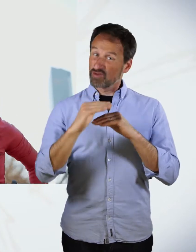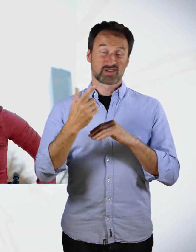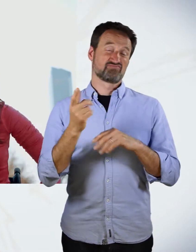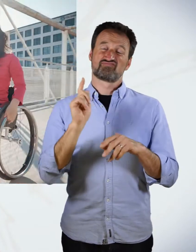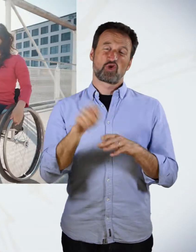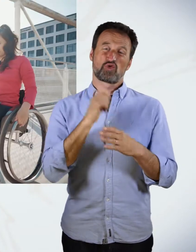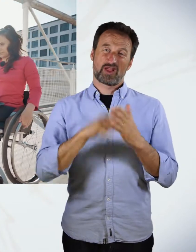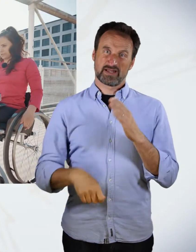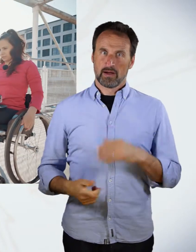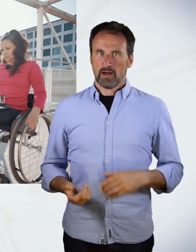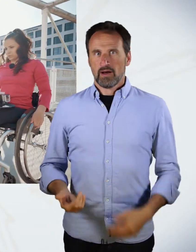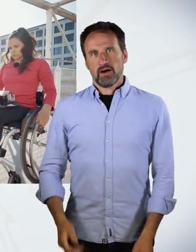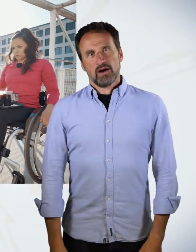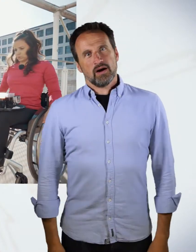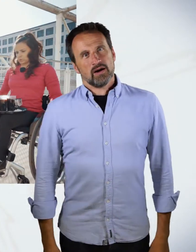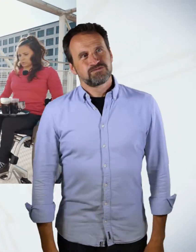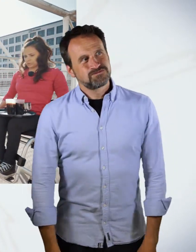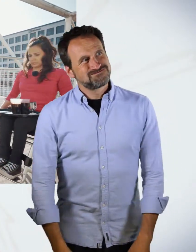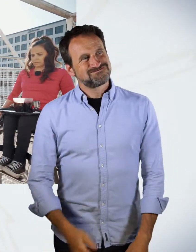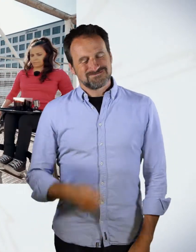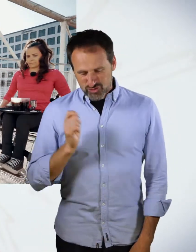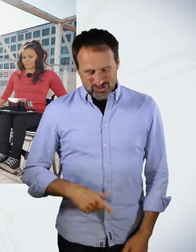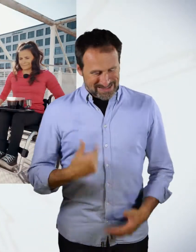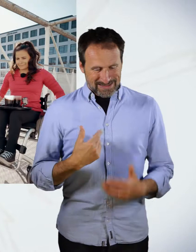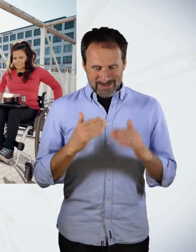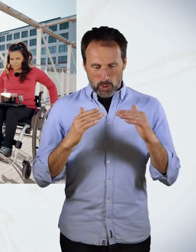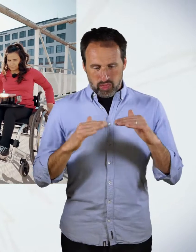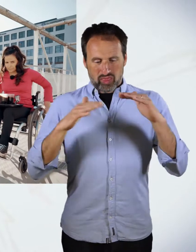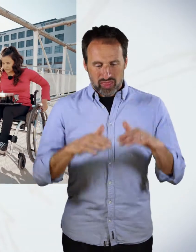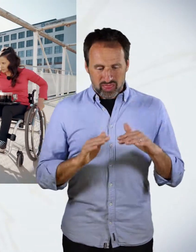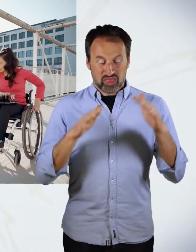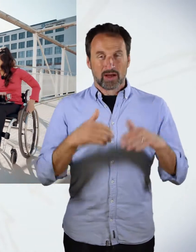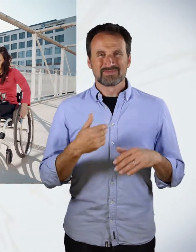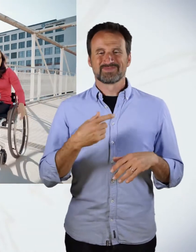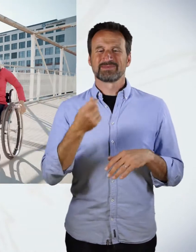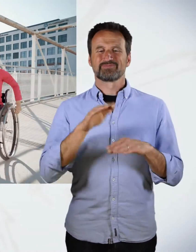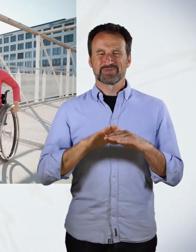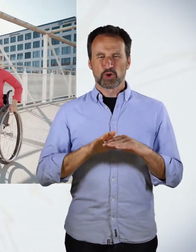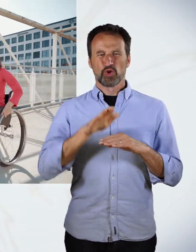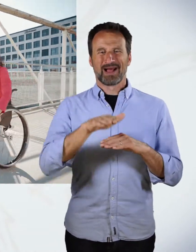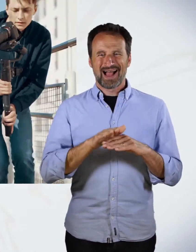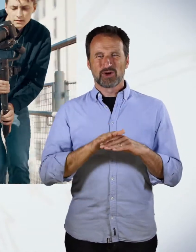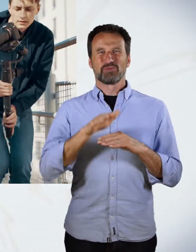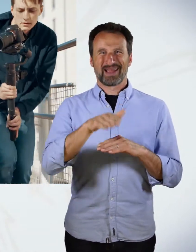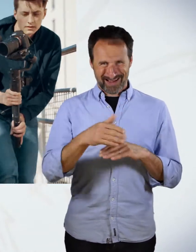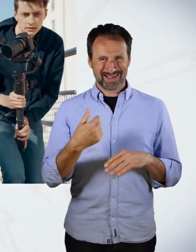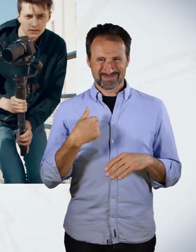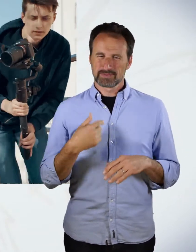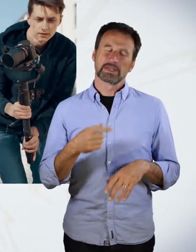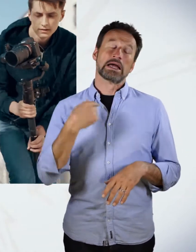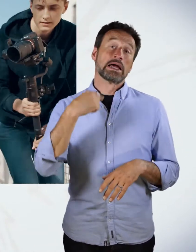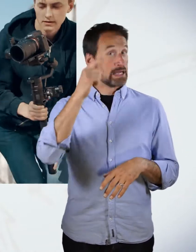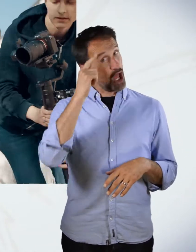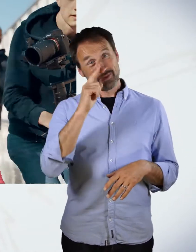Da waren immer so Übergänge und das war immer der schwierige Part. Also er ist wahrscheinlich nur noch lauwarm, wenn